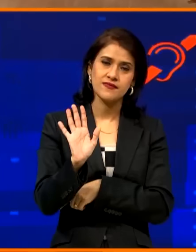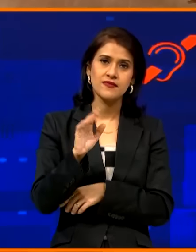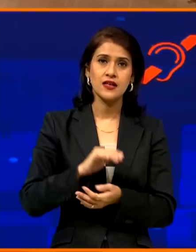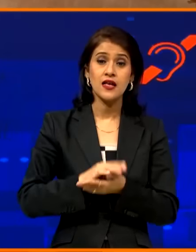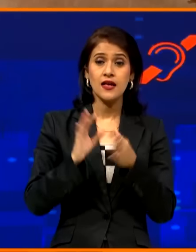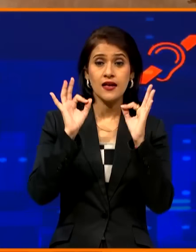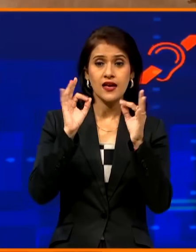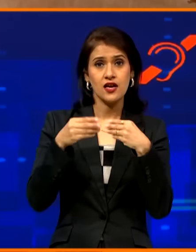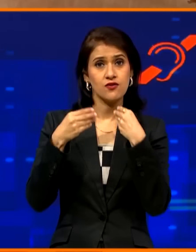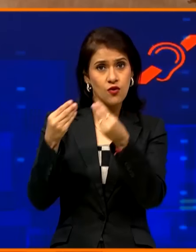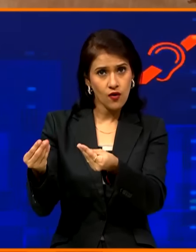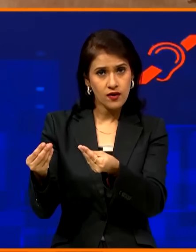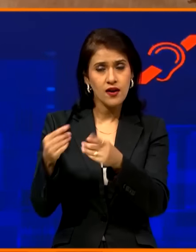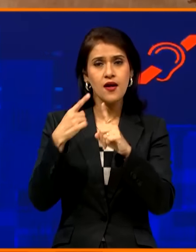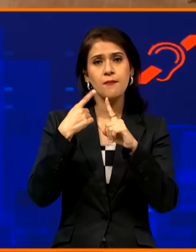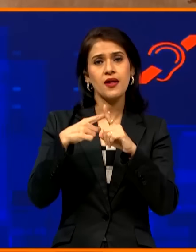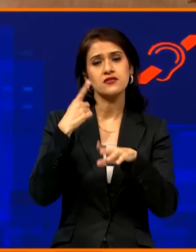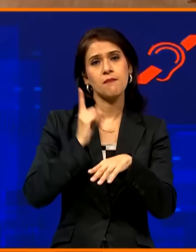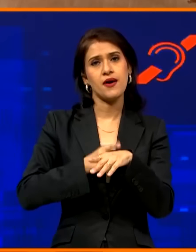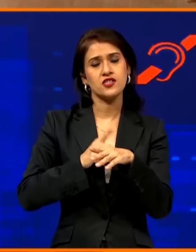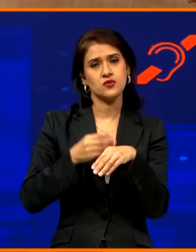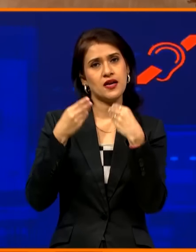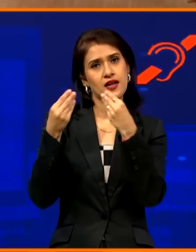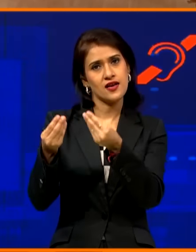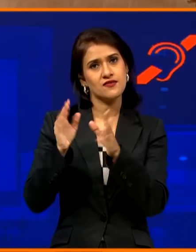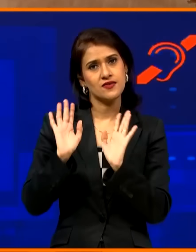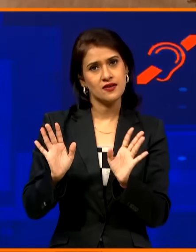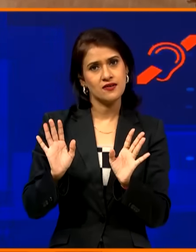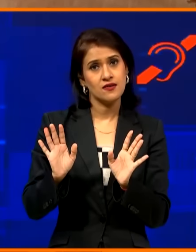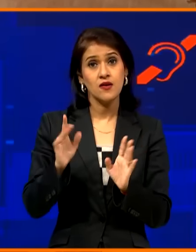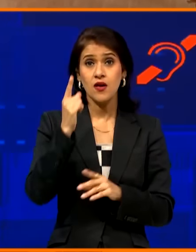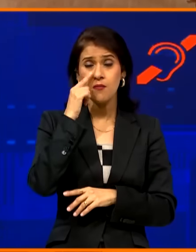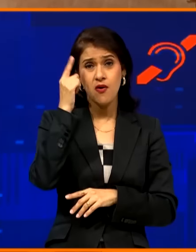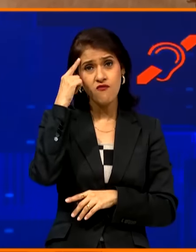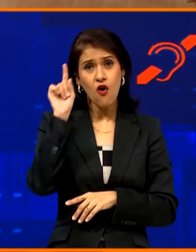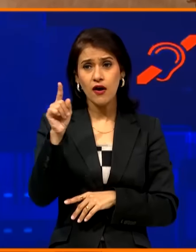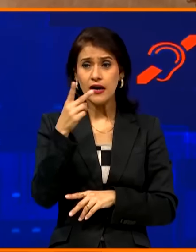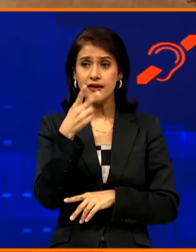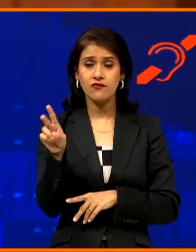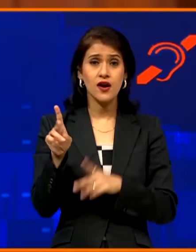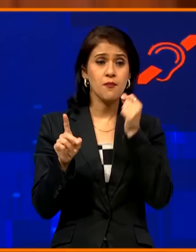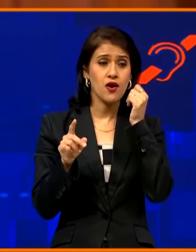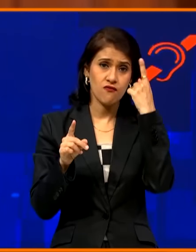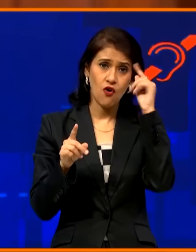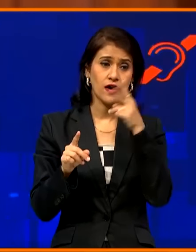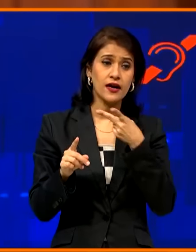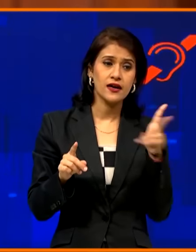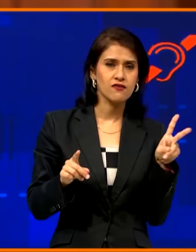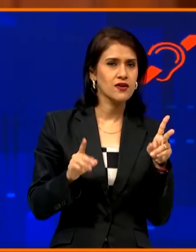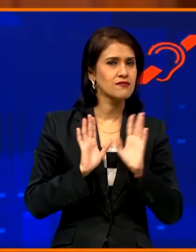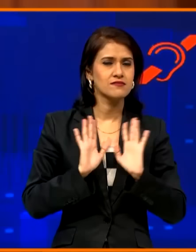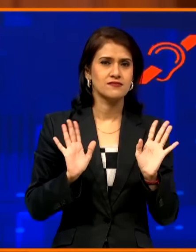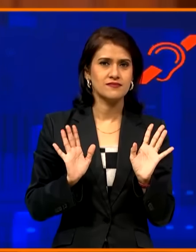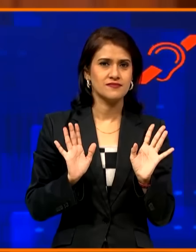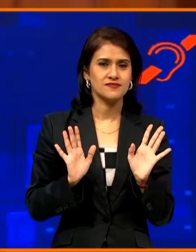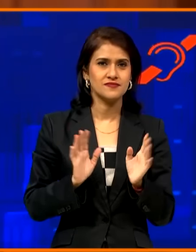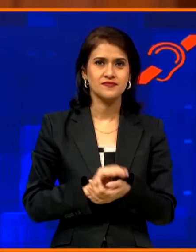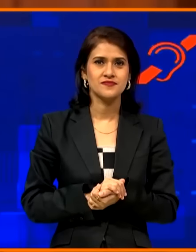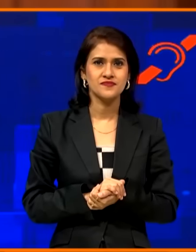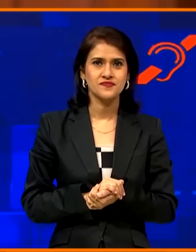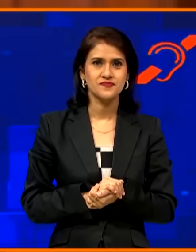इनाम भी और सजा भी ऐसा नहीं हो सकता कि औरत के लिए कुछ और हो वहा तो मौलाना साहब ने उ जवाब दिया कि आपको तो अपने